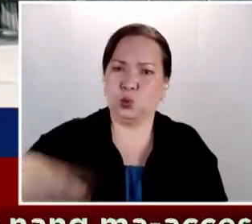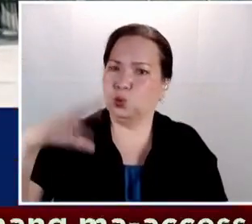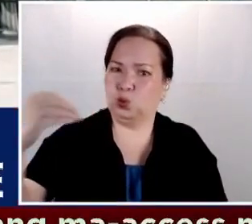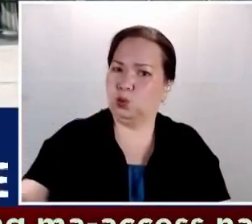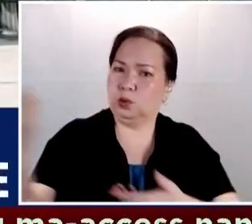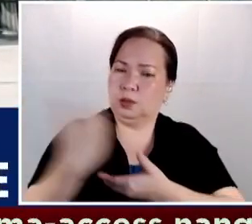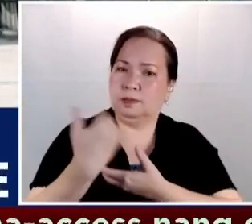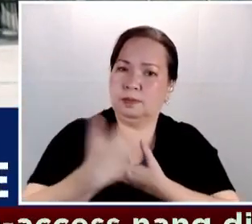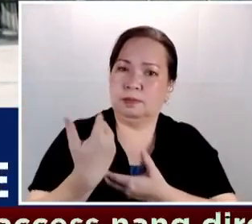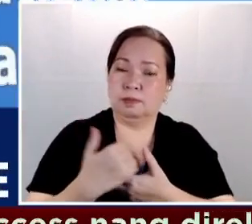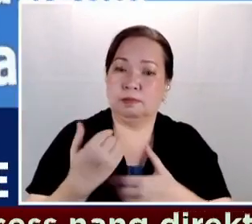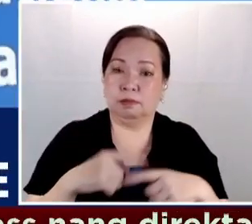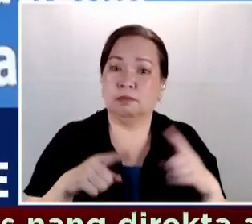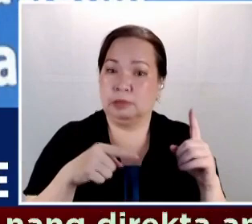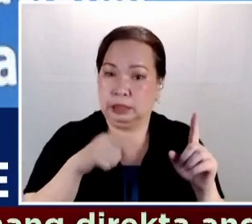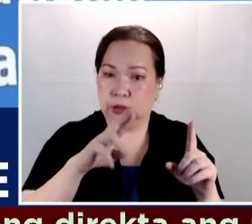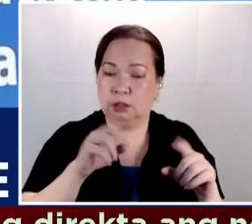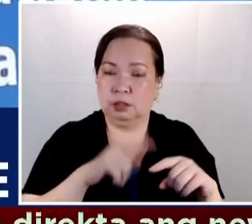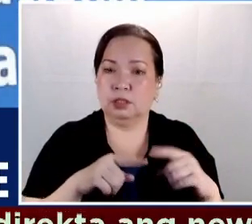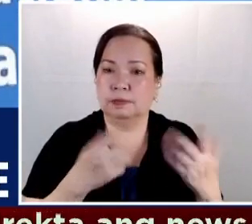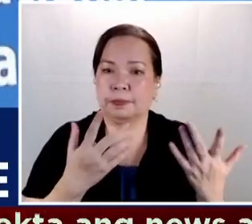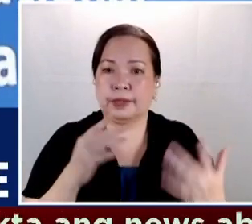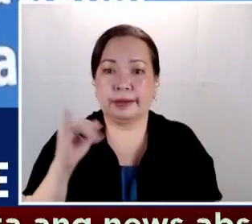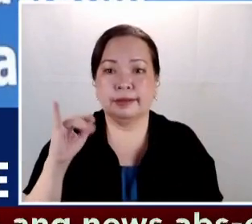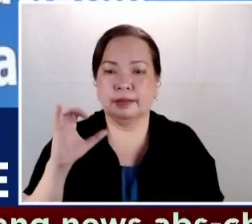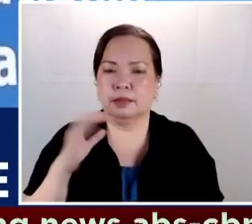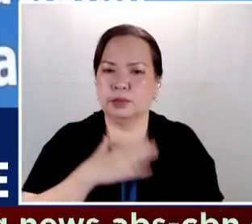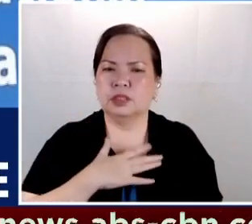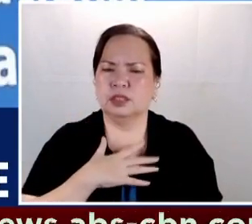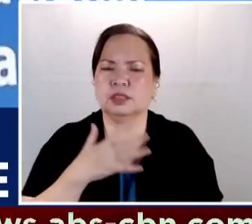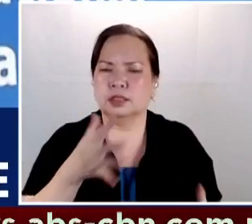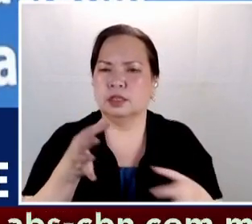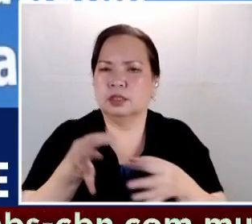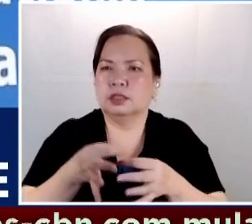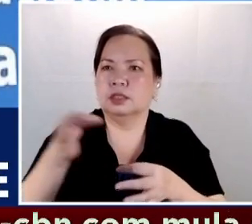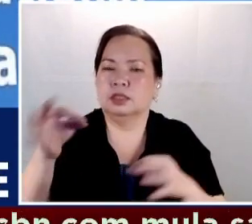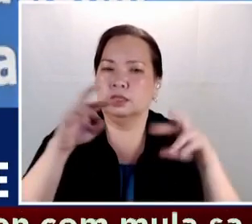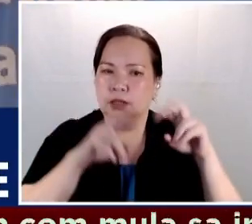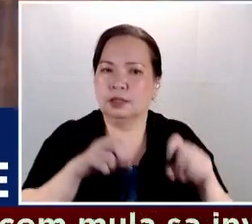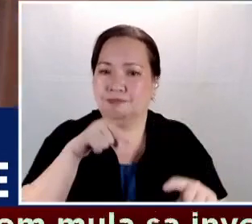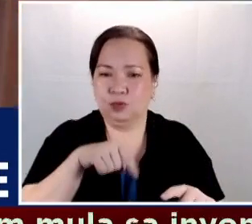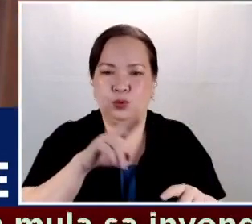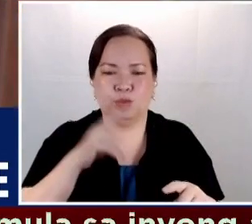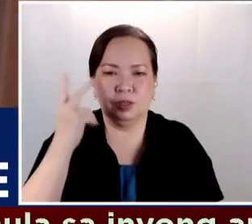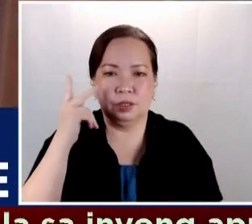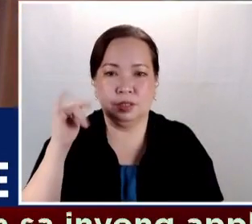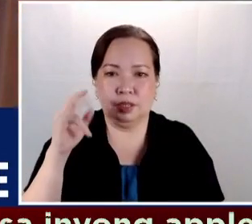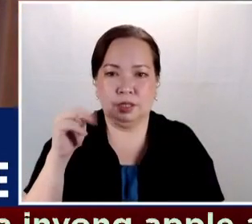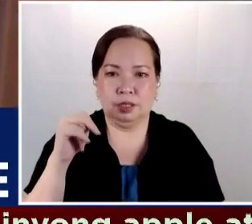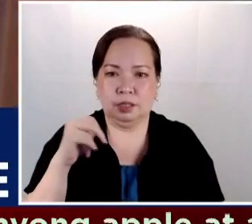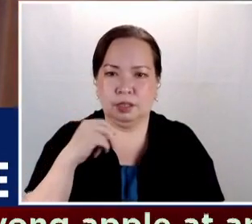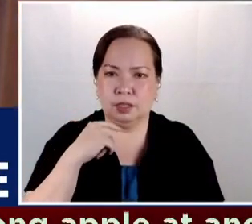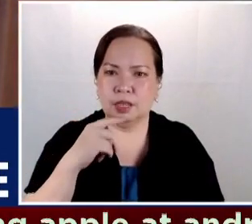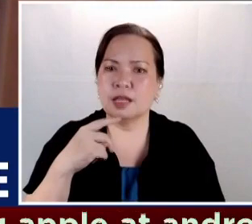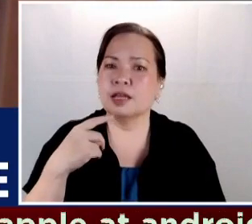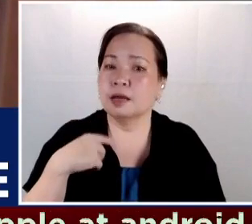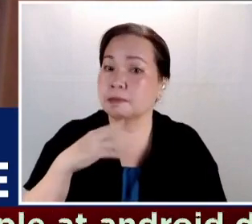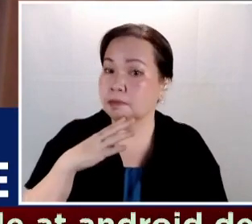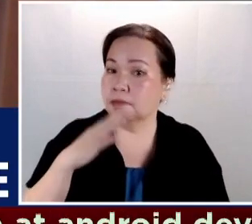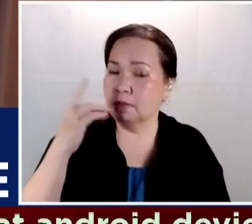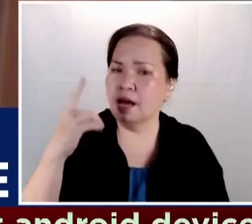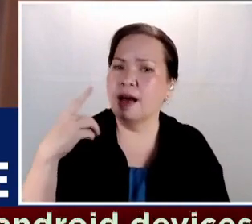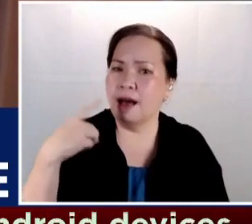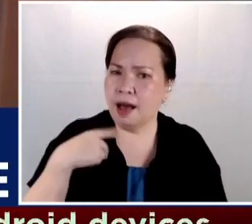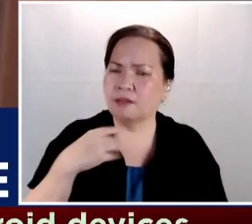Ito rin ang ginamit na basihan para hilingin sa ICC na ipagpaliban ang investigasyon nito. Everything is being addressed at our